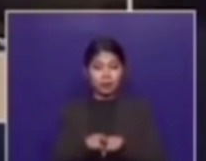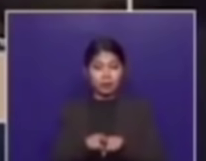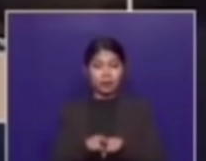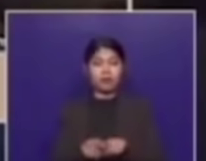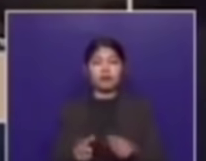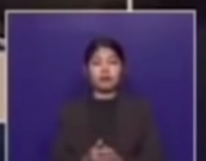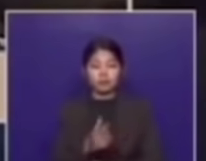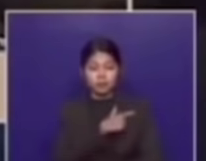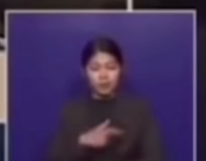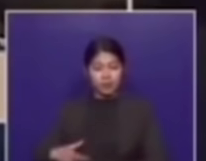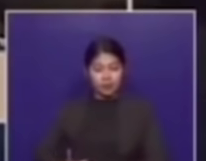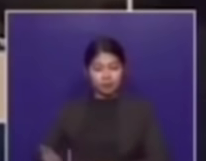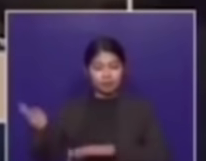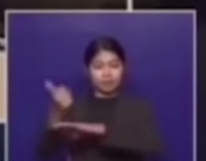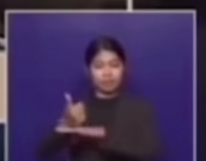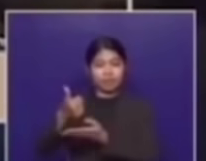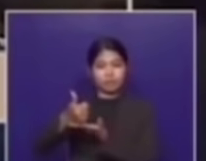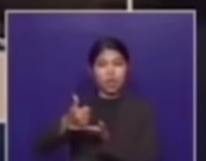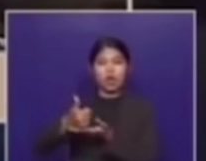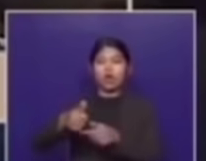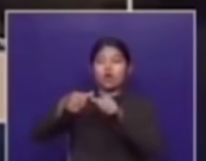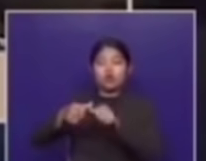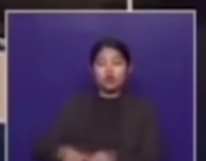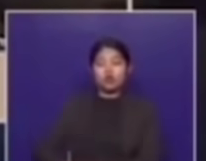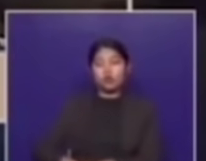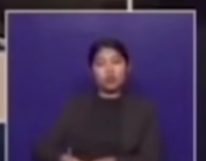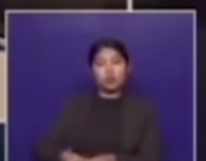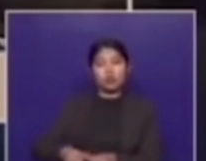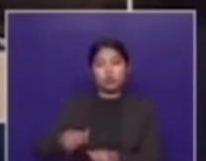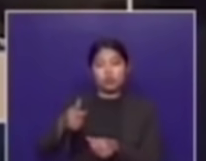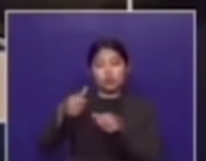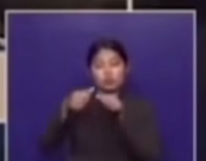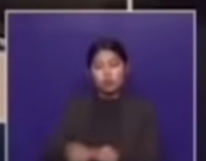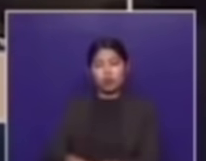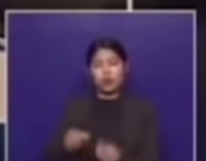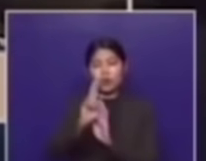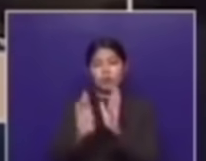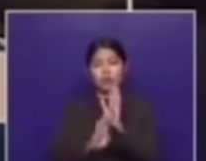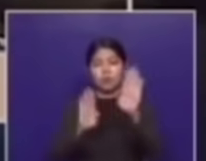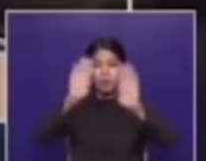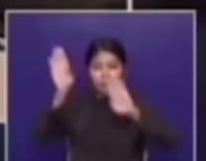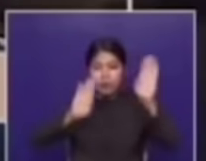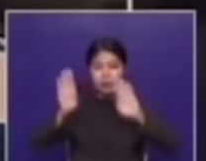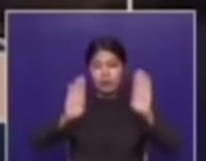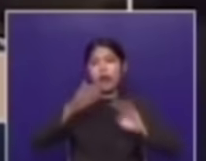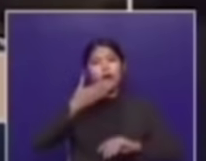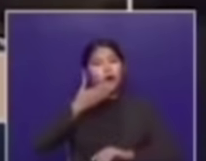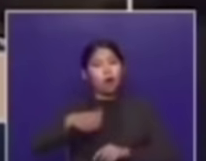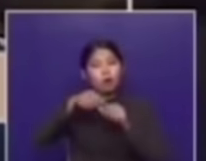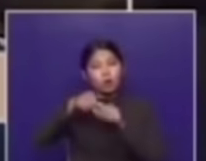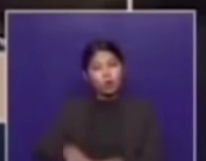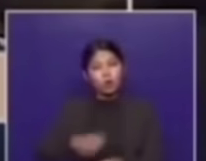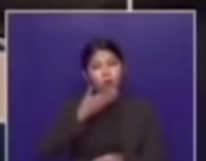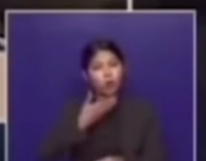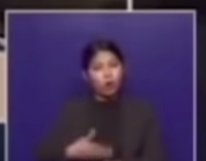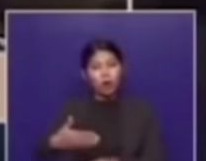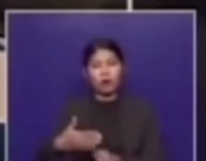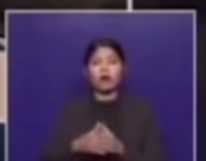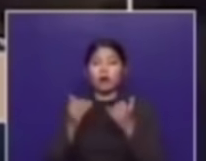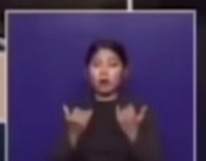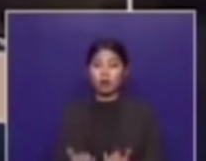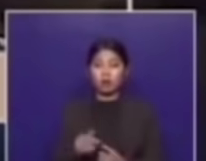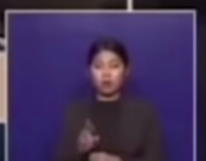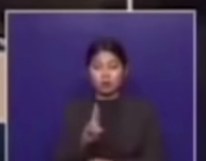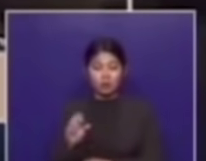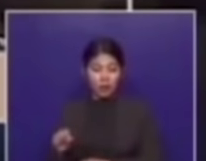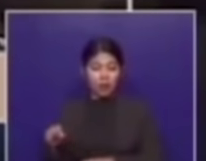ำให้สถาบันพระมหากษัตริย์ดำรงอยู่กับประชาชนภายใต้ระบอบประชาธิปไตยอย่างมั่นคงเราควรใช้กลไกของรัฐสภ